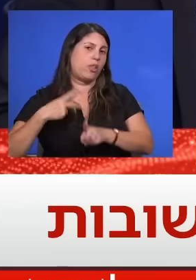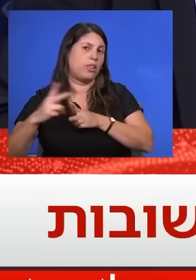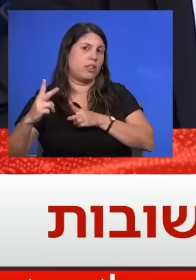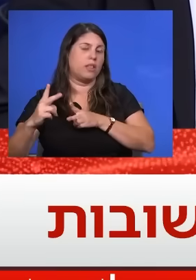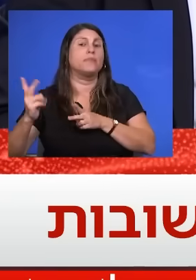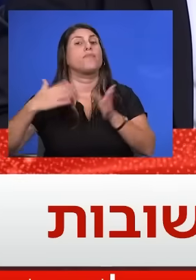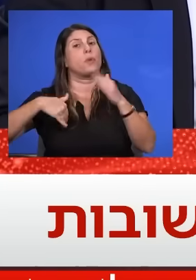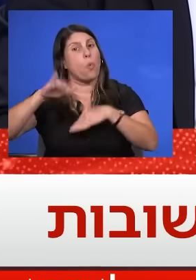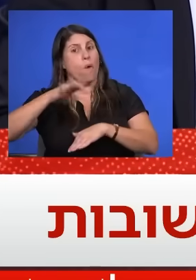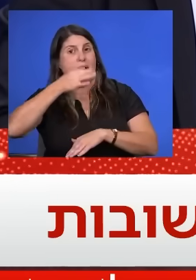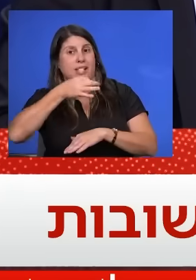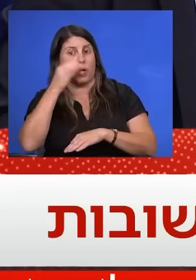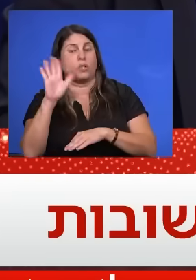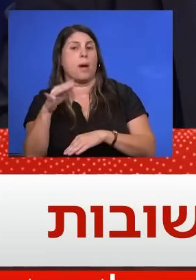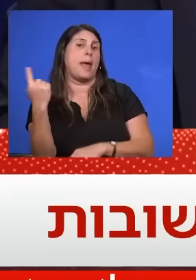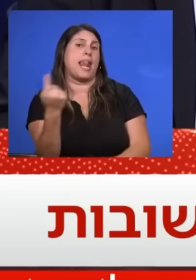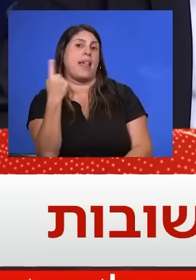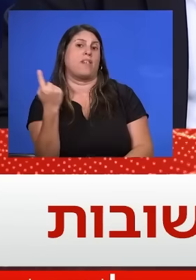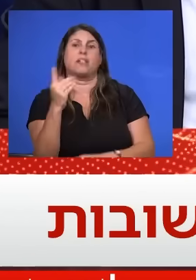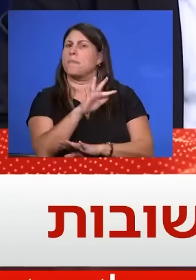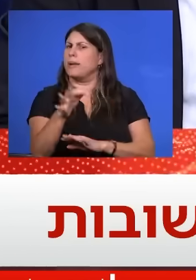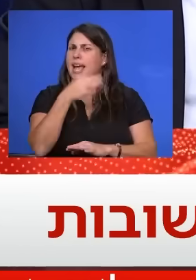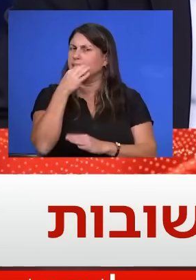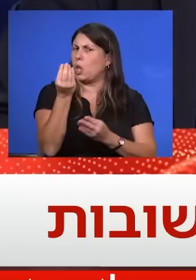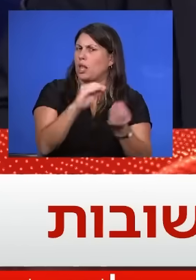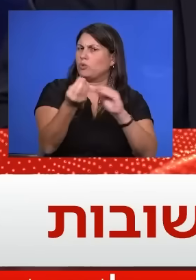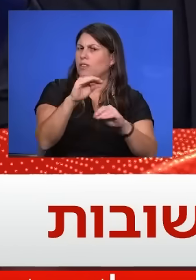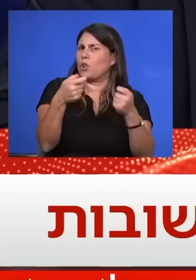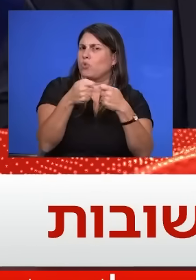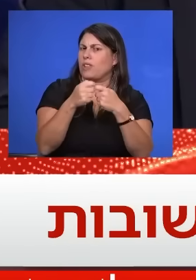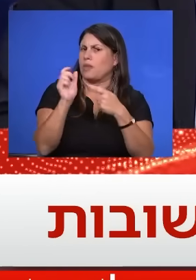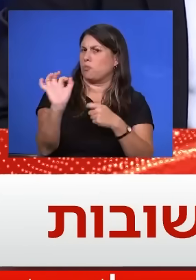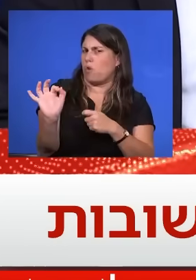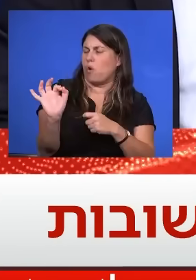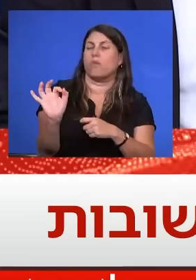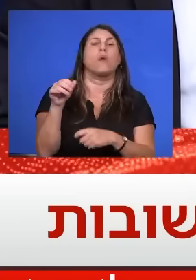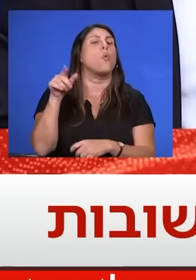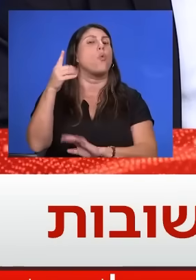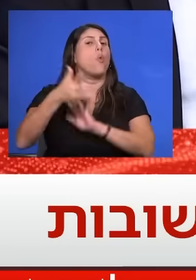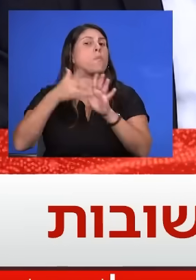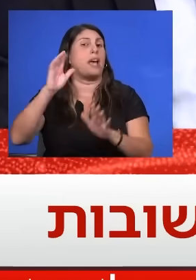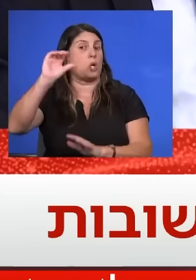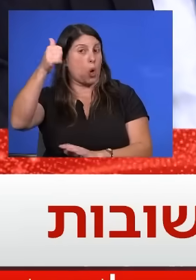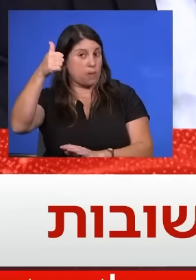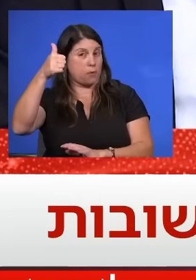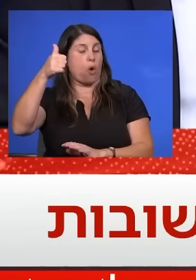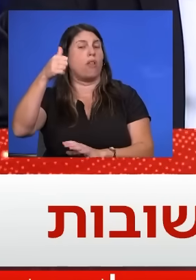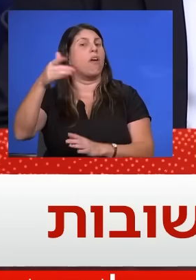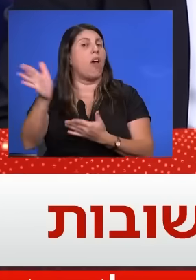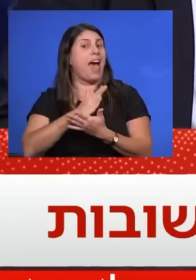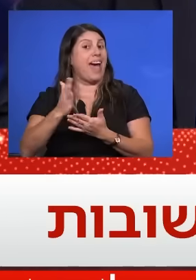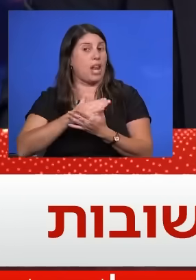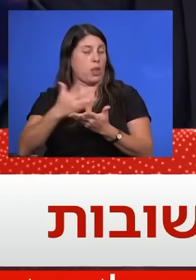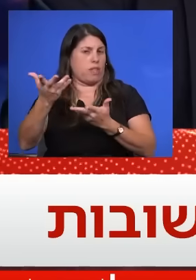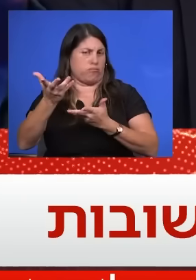גם לבד, בלי הצהרות נוספות של שותפיו לניהול המערכה. הוא אומר, קודם כל, הוא אומר, כל ההחלטות התקבלו פה אחד, לא